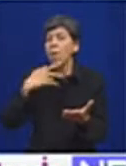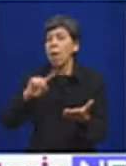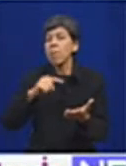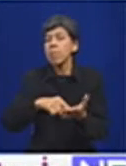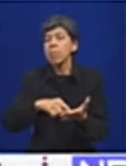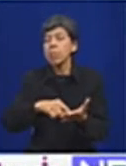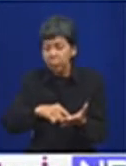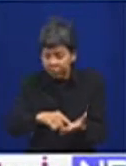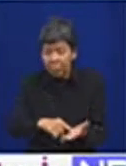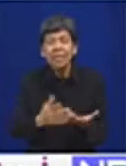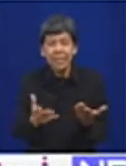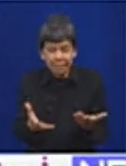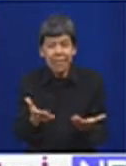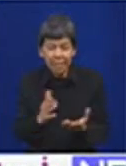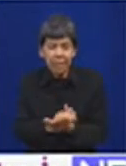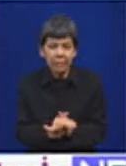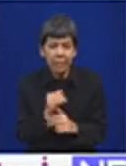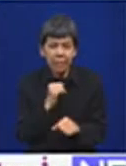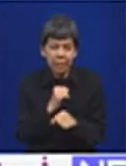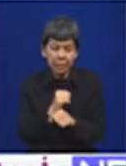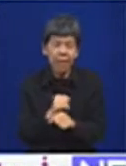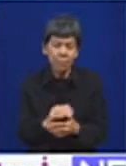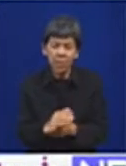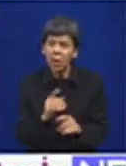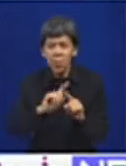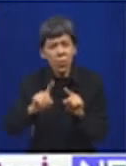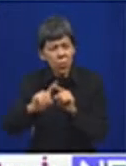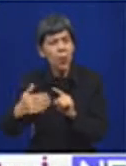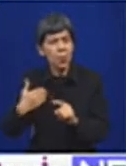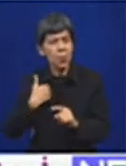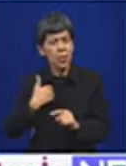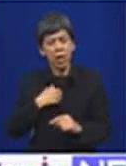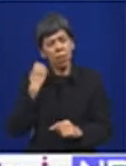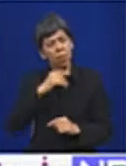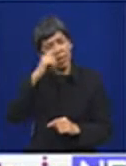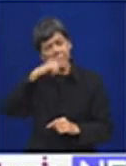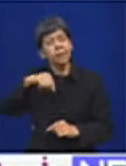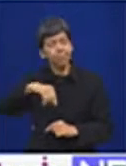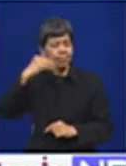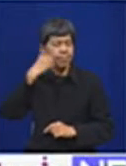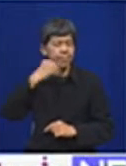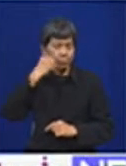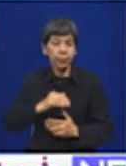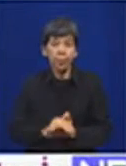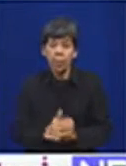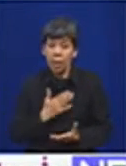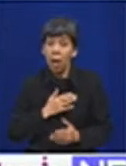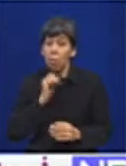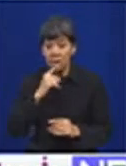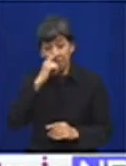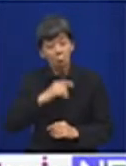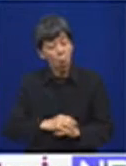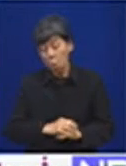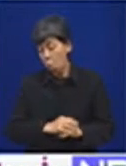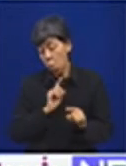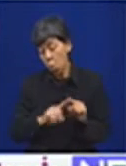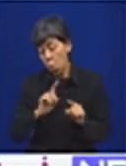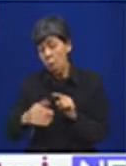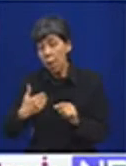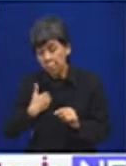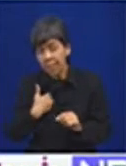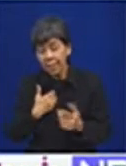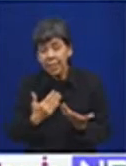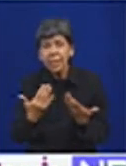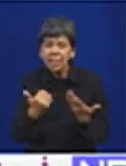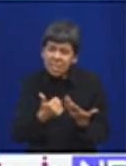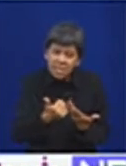ไม่ปลอมนี่แหละครับนี่คือหนึ่งสิ่งในหลายสิ่งที่เกิดขึ้นในประเทศไทยนะเขาถึงบอกประเทศไทยมีทุกอย่างมีทุกอย่าง